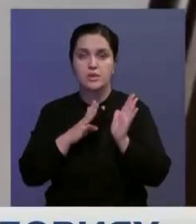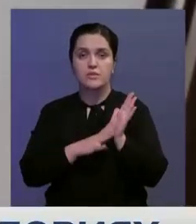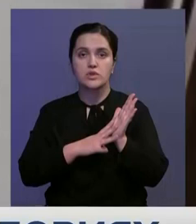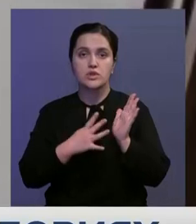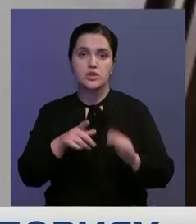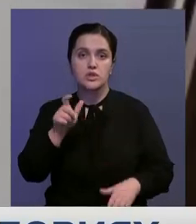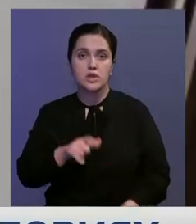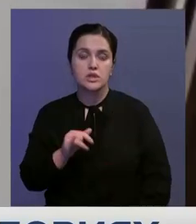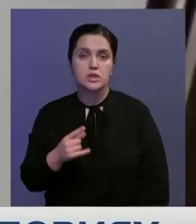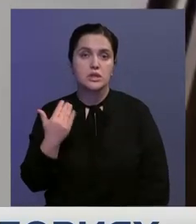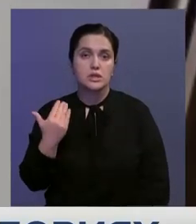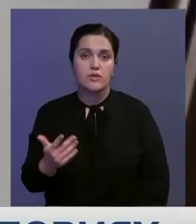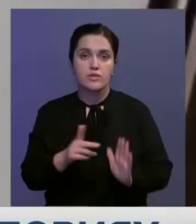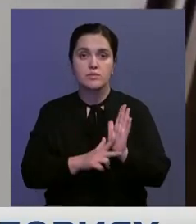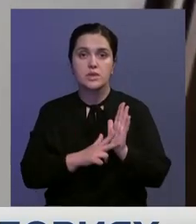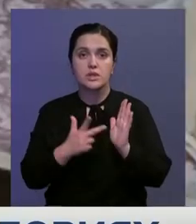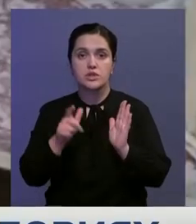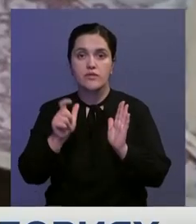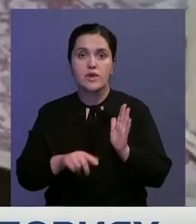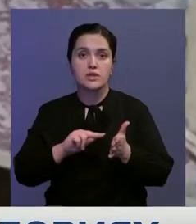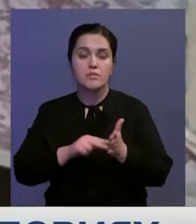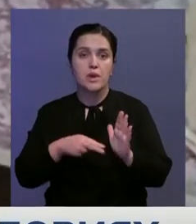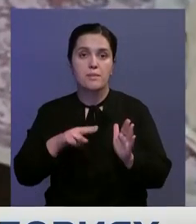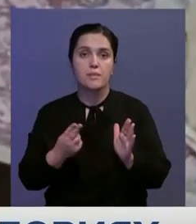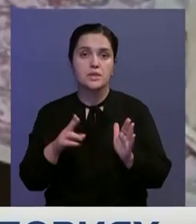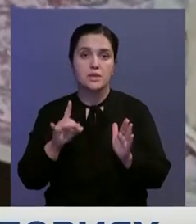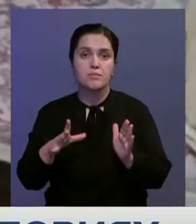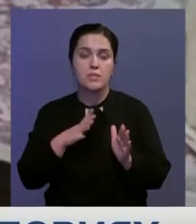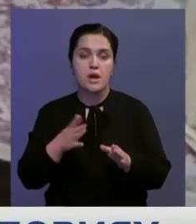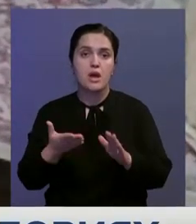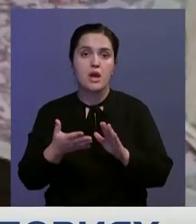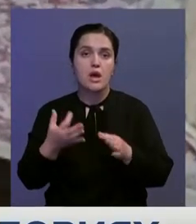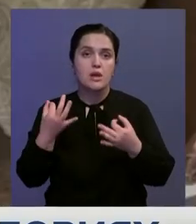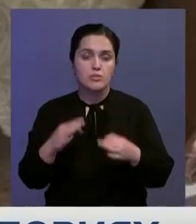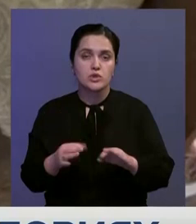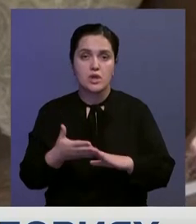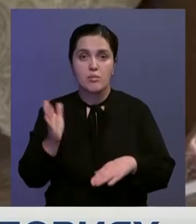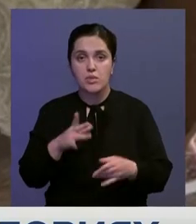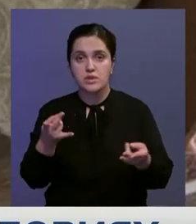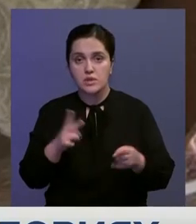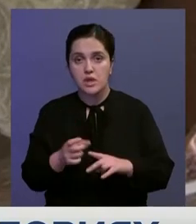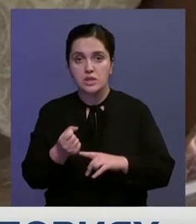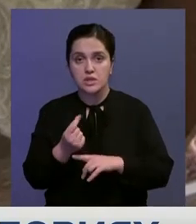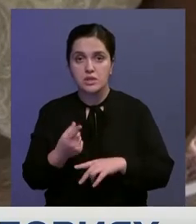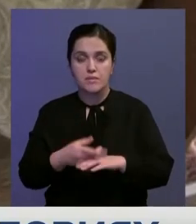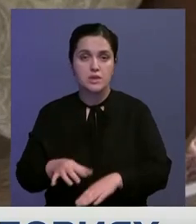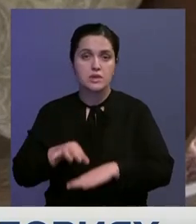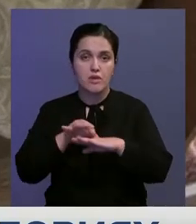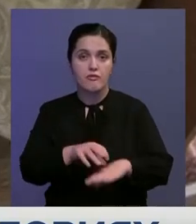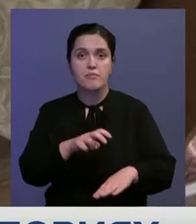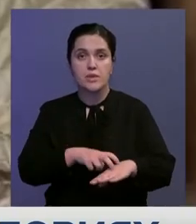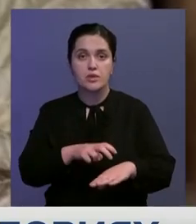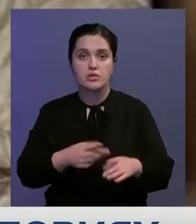находились 94 пассажира. Из них 83 человека со справками ПЦР были отпущены домой. Оставшихся 11 доставили